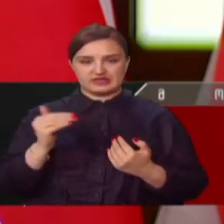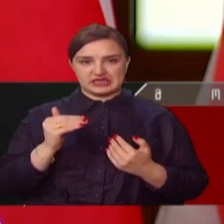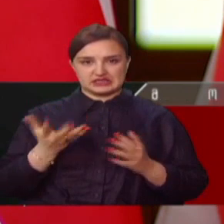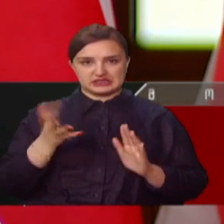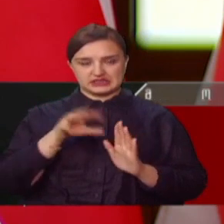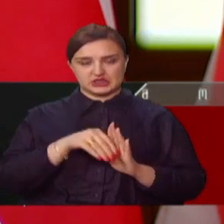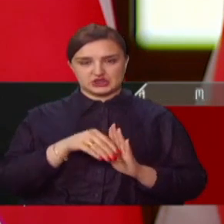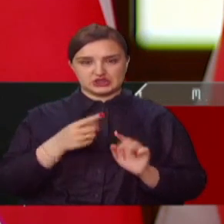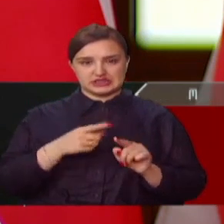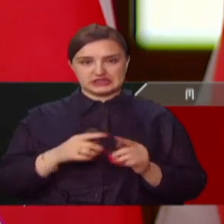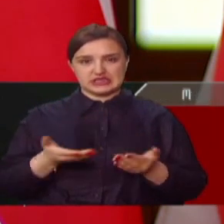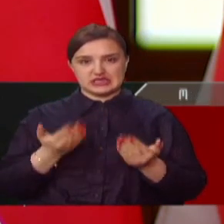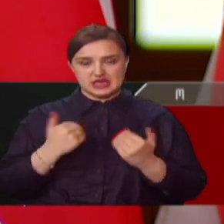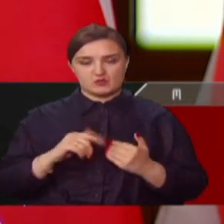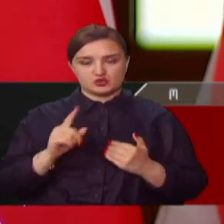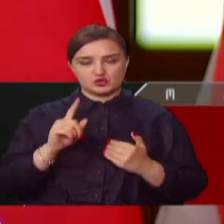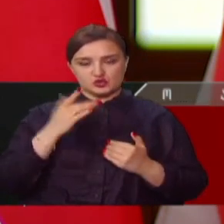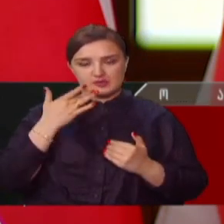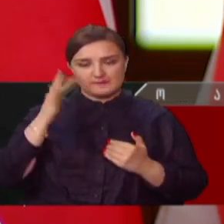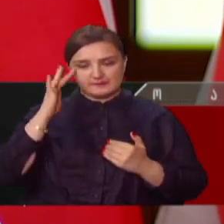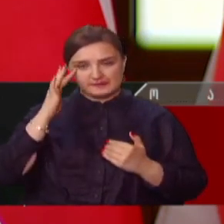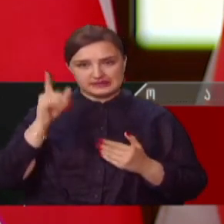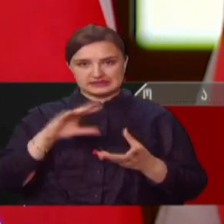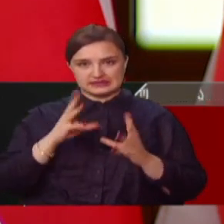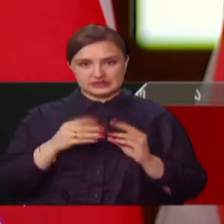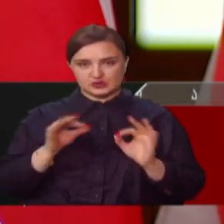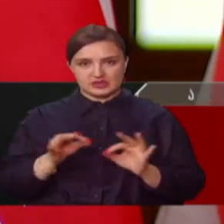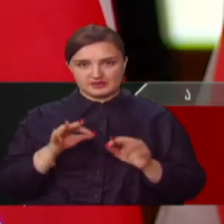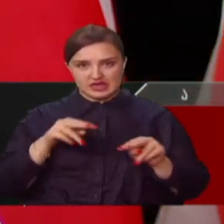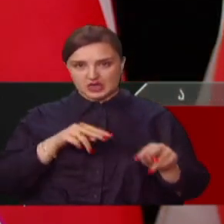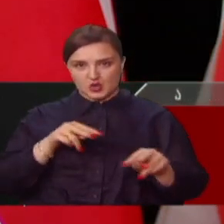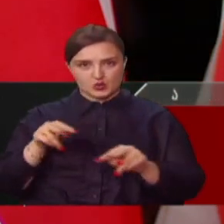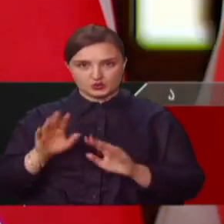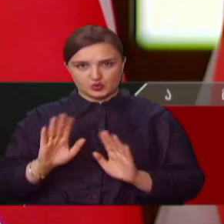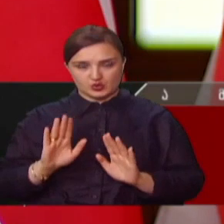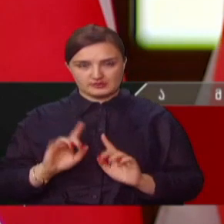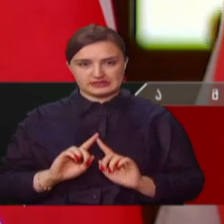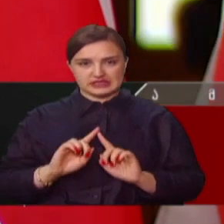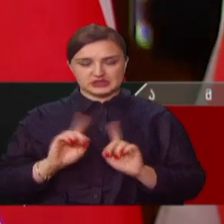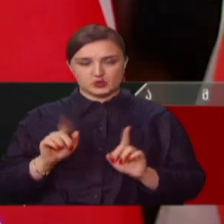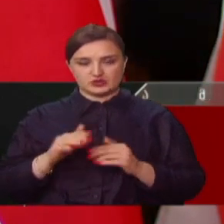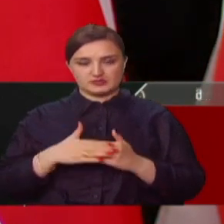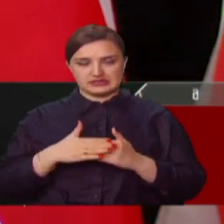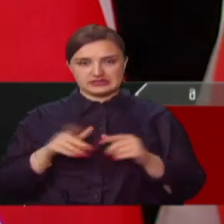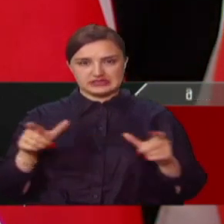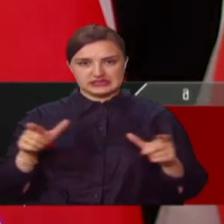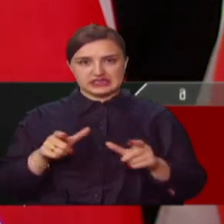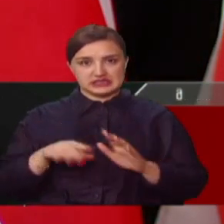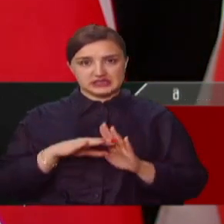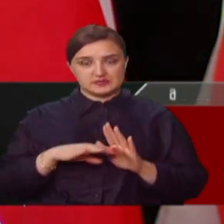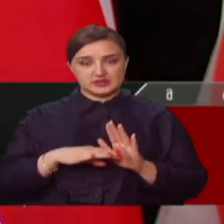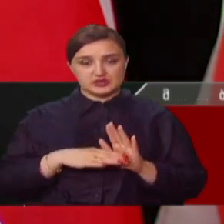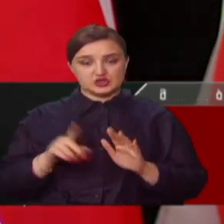ფედერაციაში. გამოდის რომ ამერიკის შეერთებული შტატები საერთოდ არაფერს არ აკონტროლებს მეთომეთე სანქციების რეჟიმს. მაგრამ